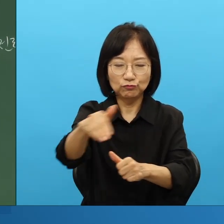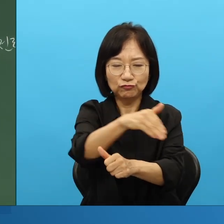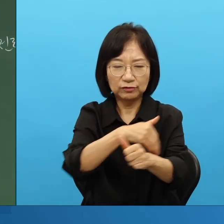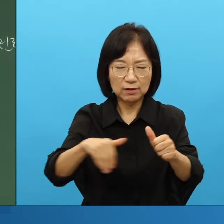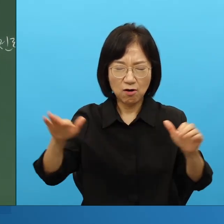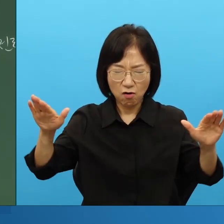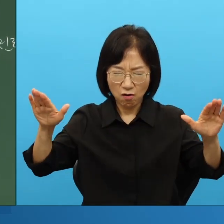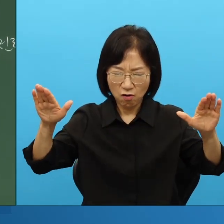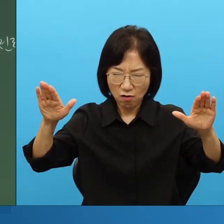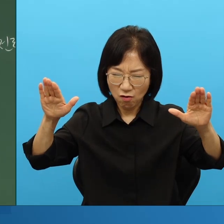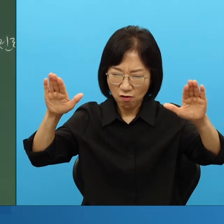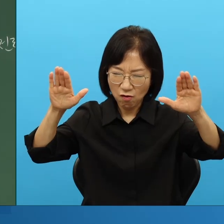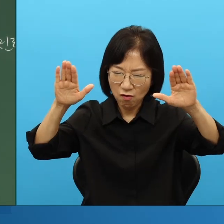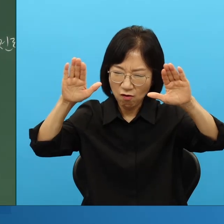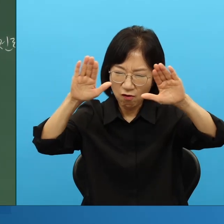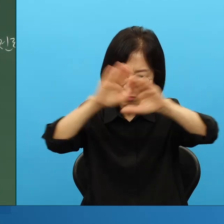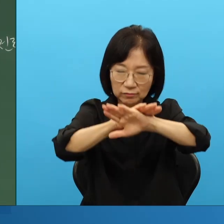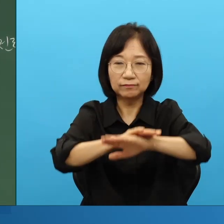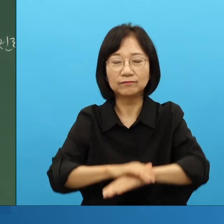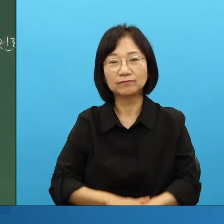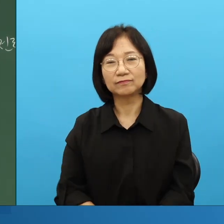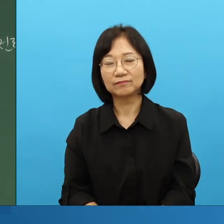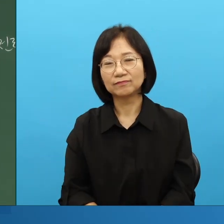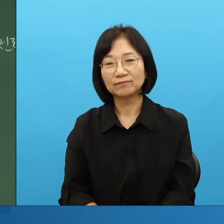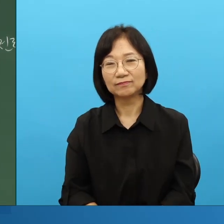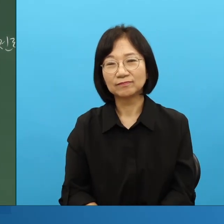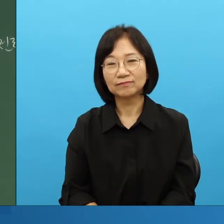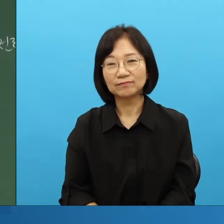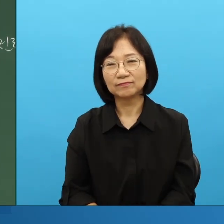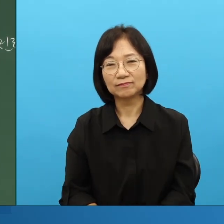已经遍满了所有的黑暗. 여러분 여기 잘 아는 대로 그 전통 있는